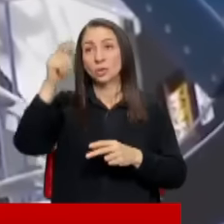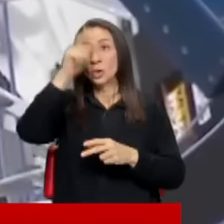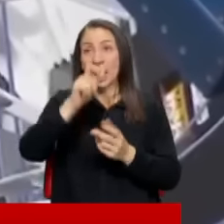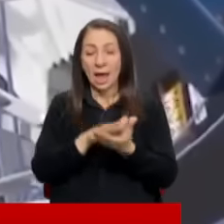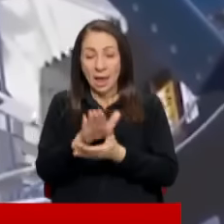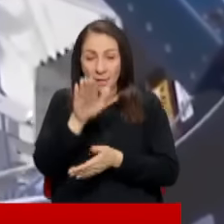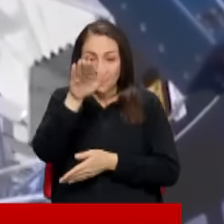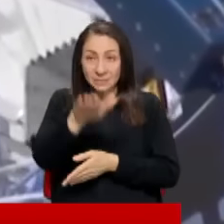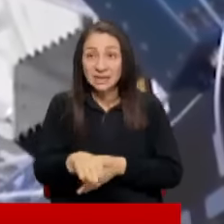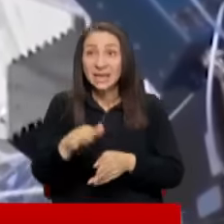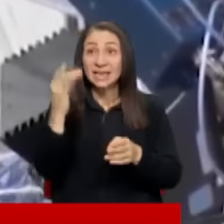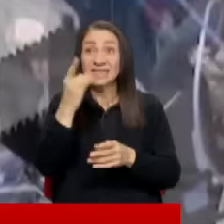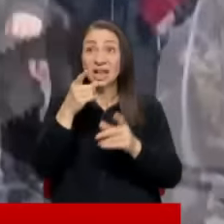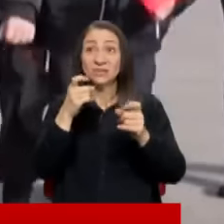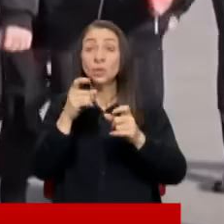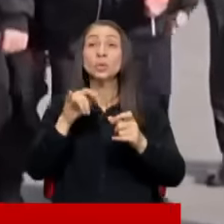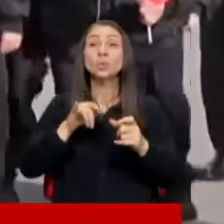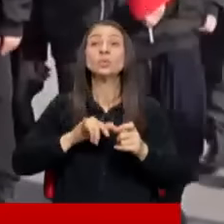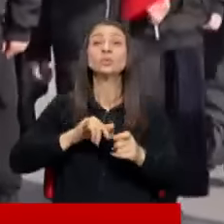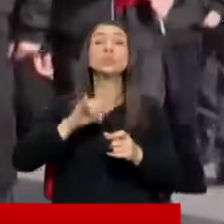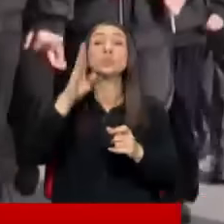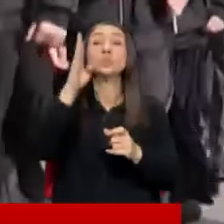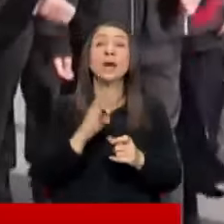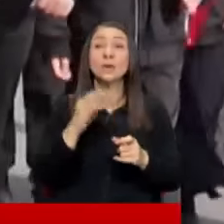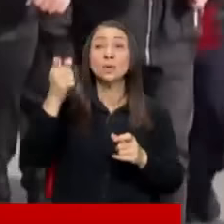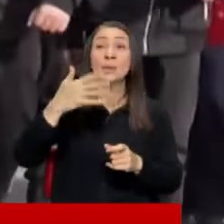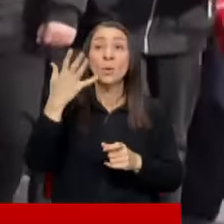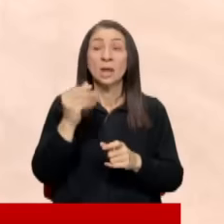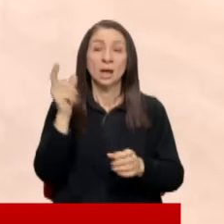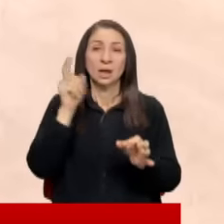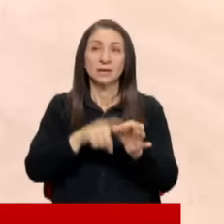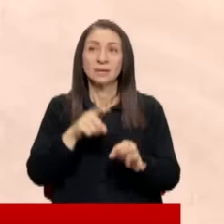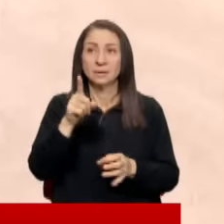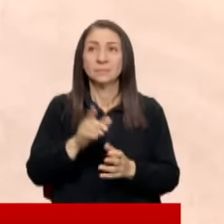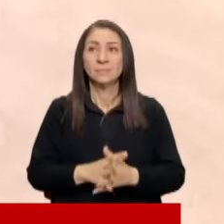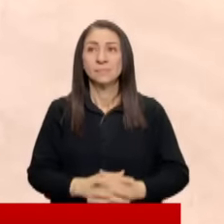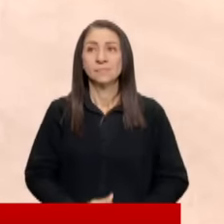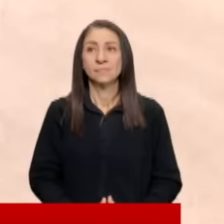dayak basan Gezer Avcı, Uzay Ajansı Yönetim Kurulu üyesi olarak atandı.